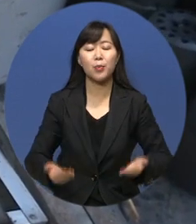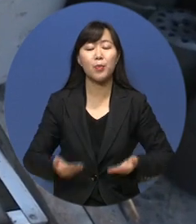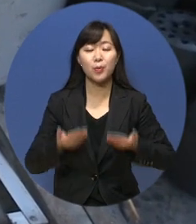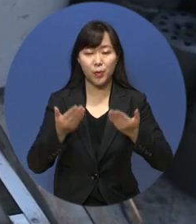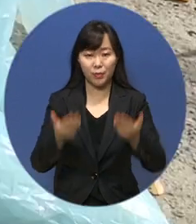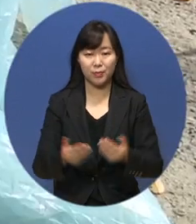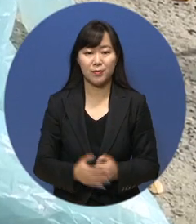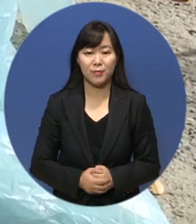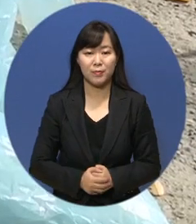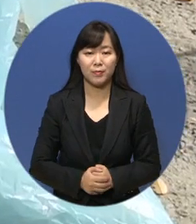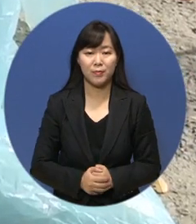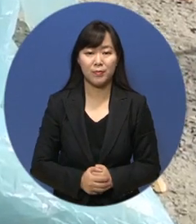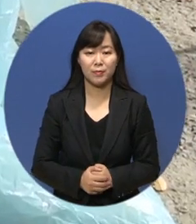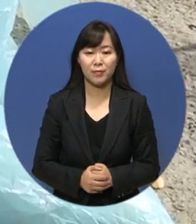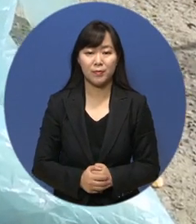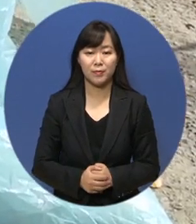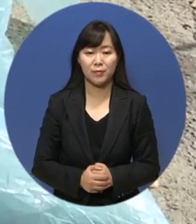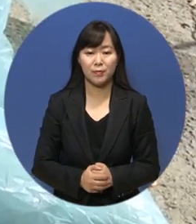진행했습니다